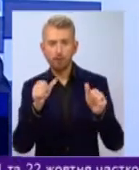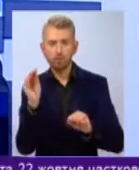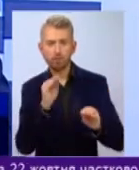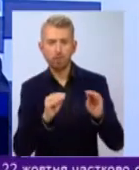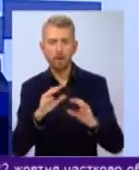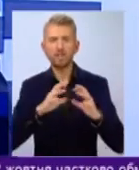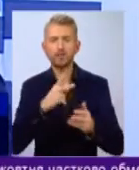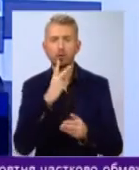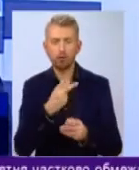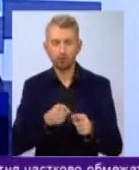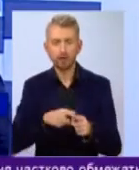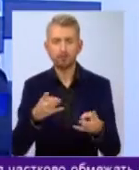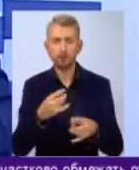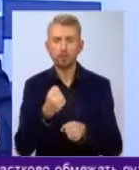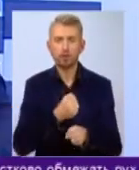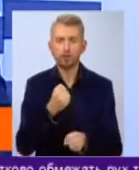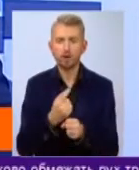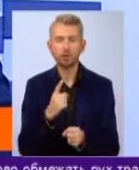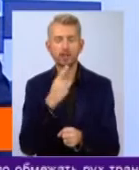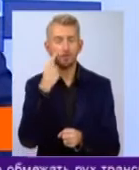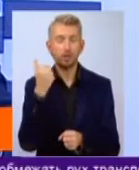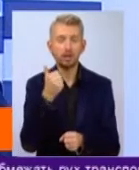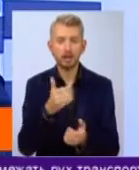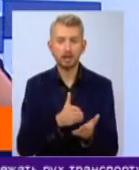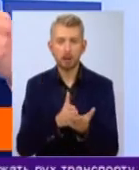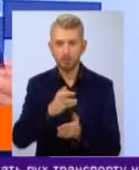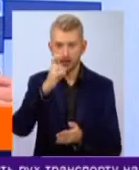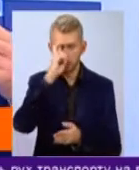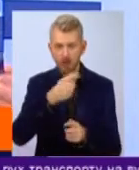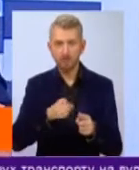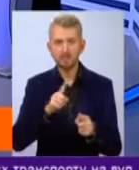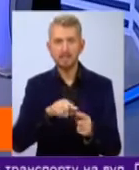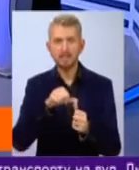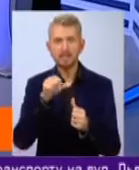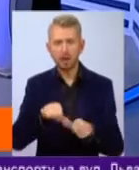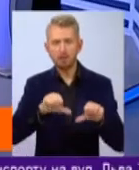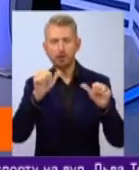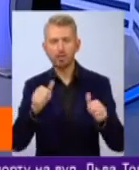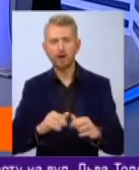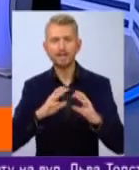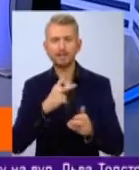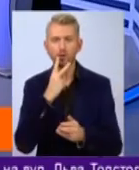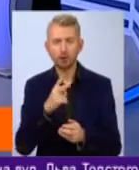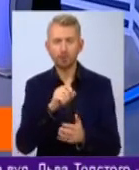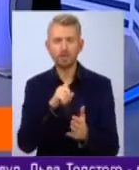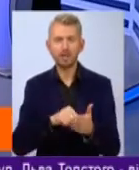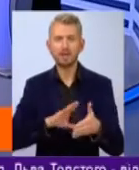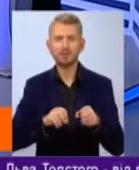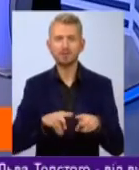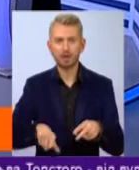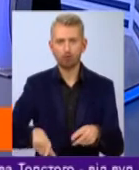Дійсно, над цим потрібно собі працювати. Один із пріоритетних напрямків держави – це саме формування світогляду в частині безпеки дорожнього